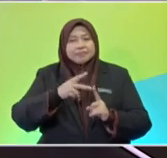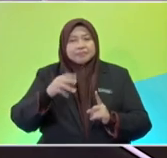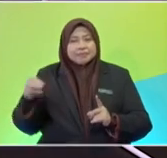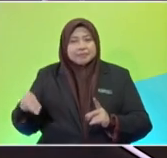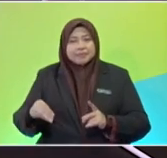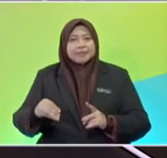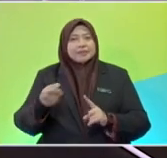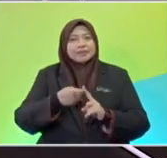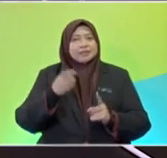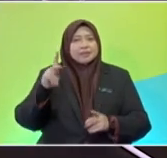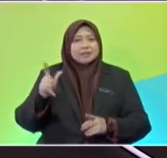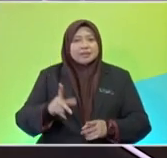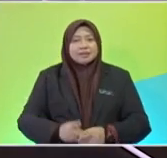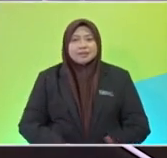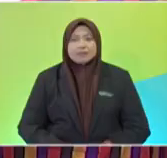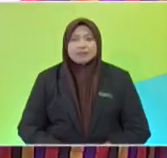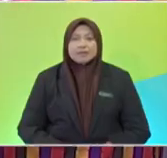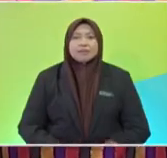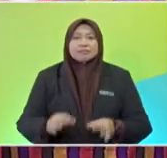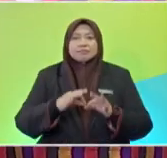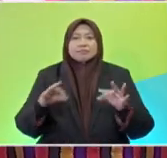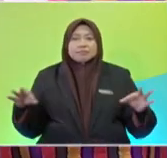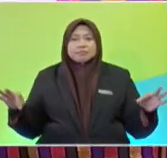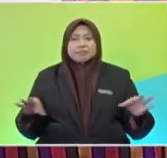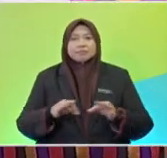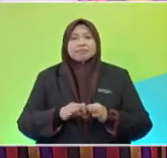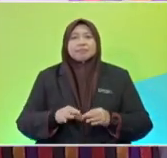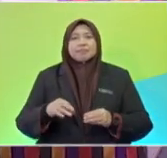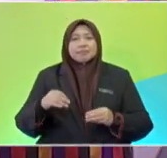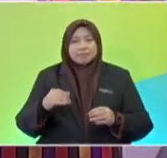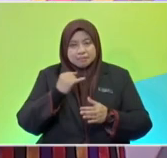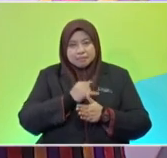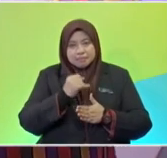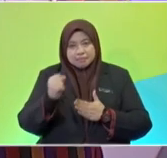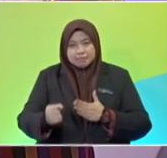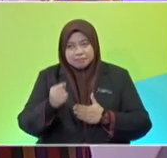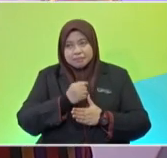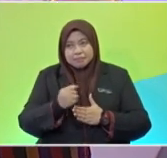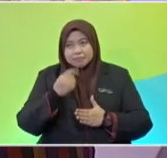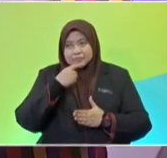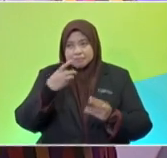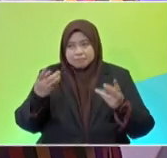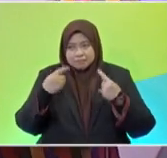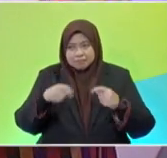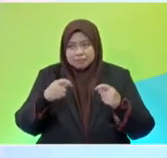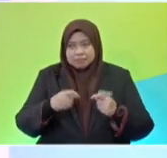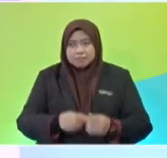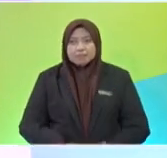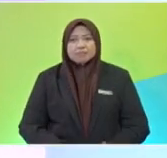yang terakhir mereka segera memasuki hadai tersebut ada tak tercapai yang gak Coba pilih